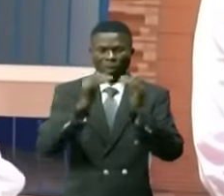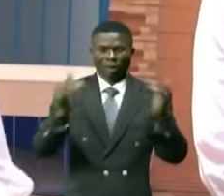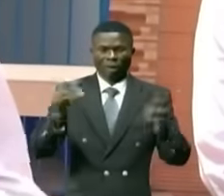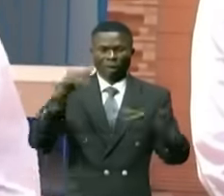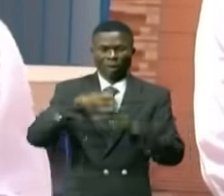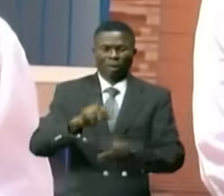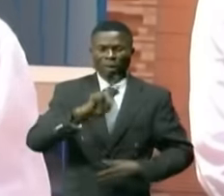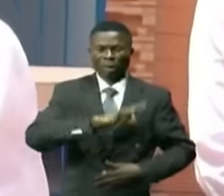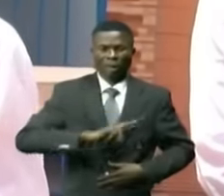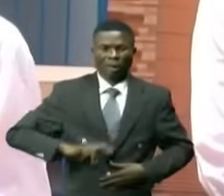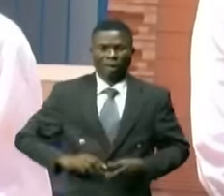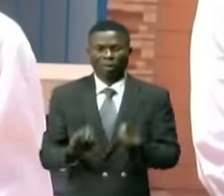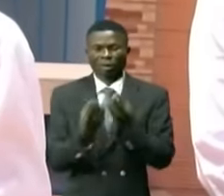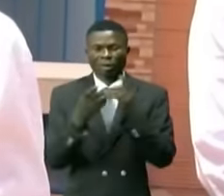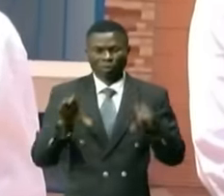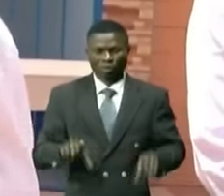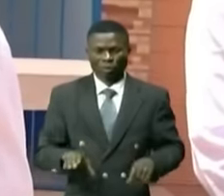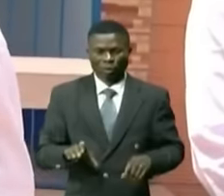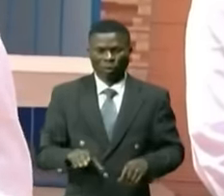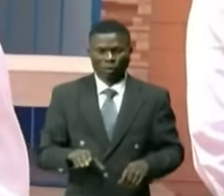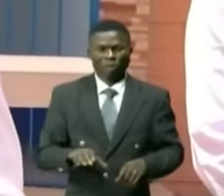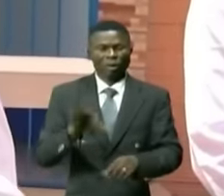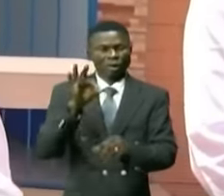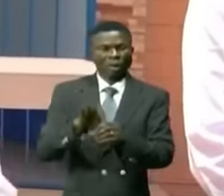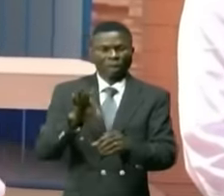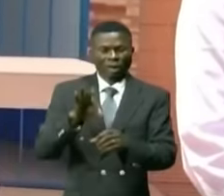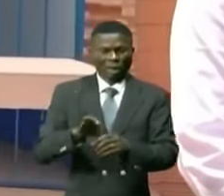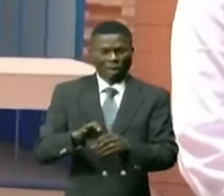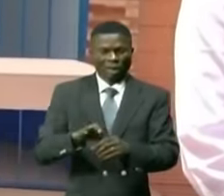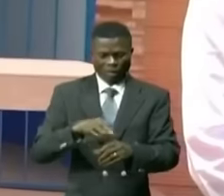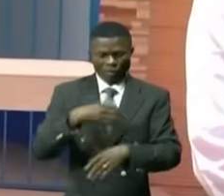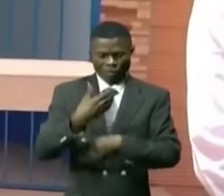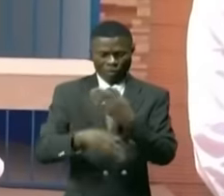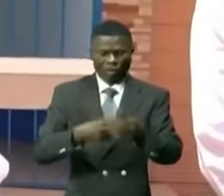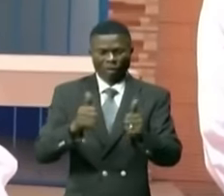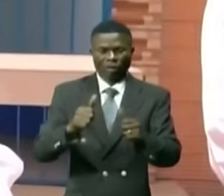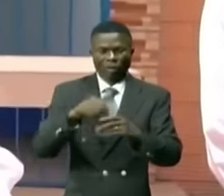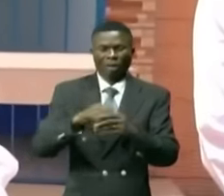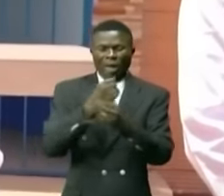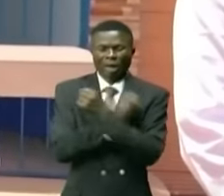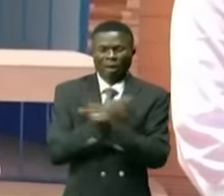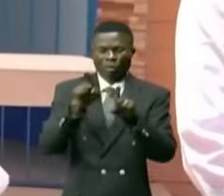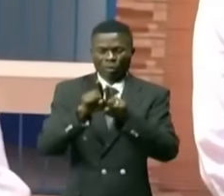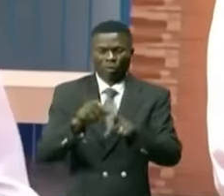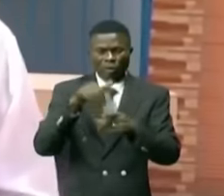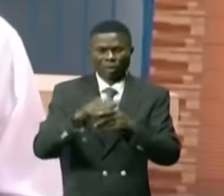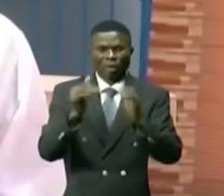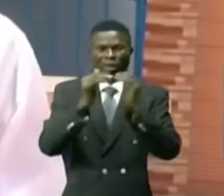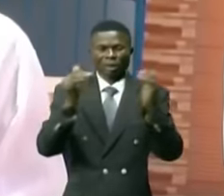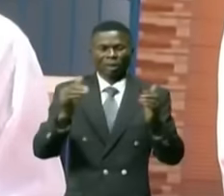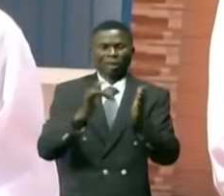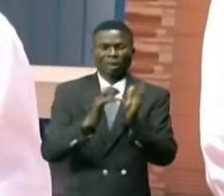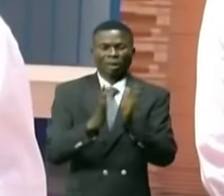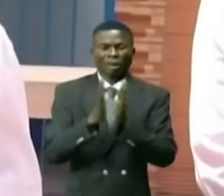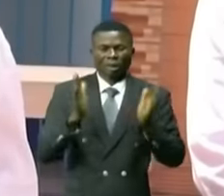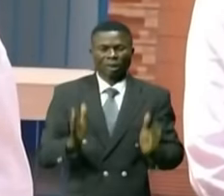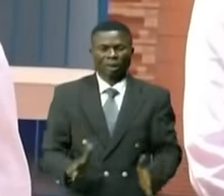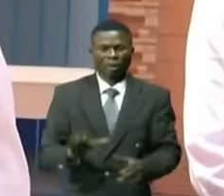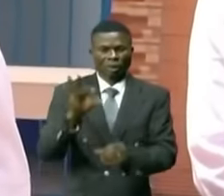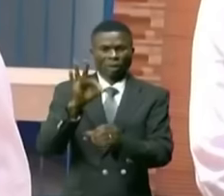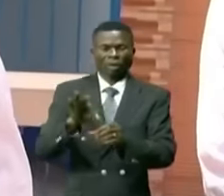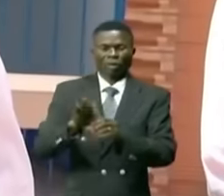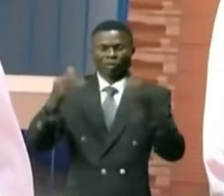en RDC. Que les élections se déroulent dans l'amour et la paix, que les chrétiens élisent